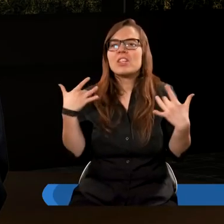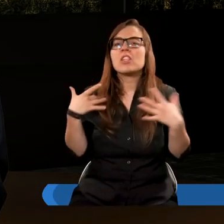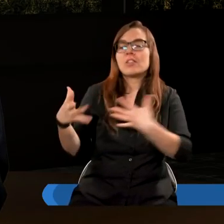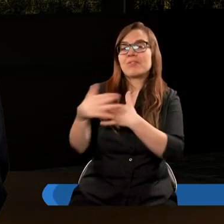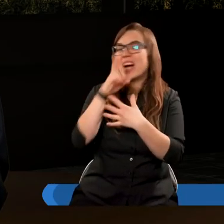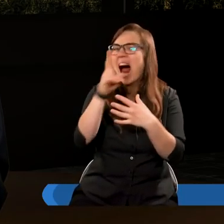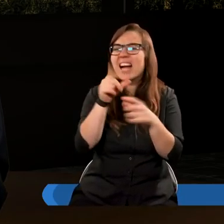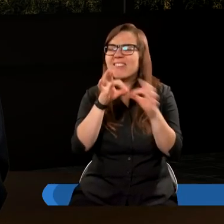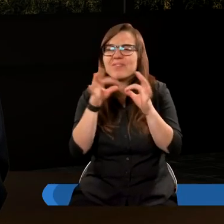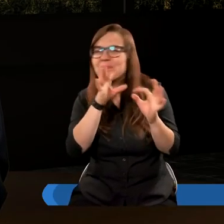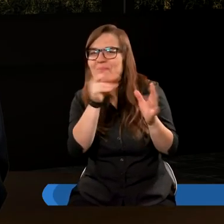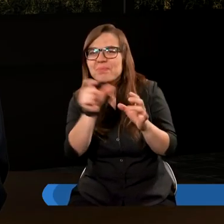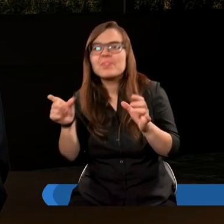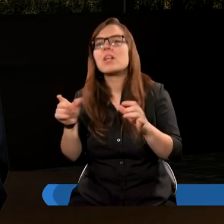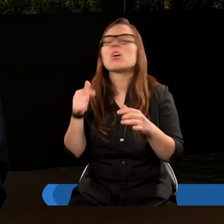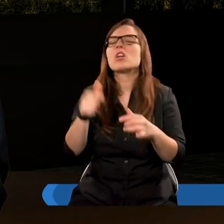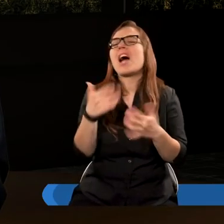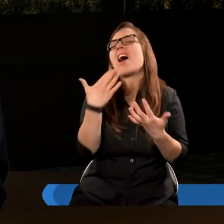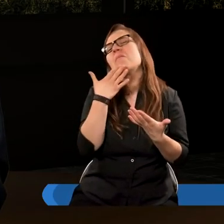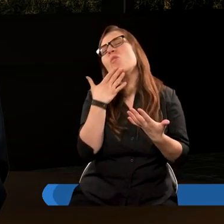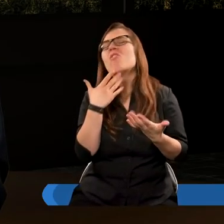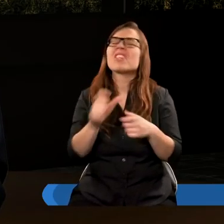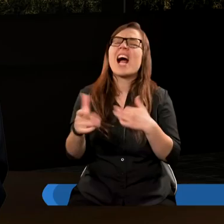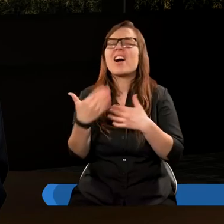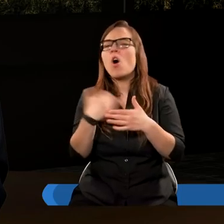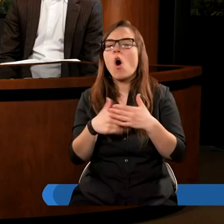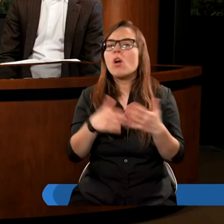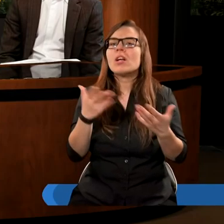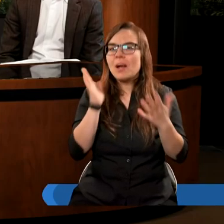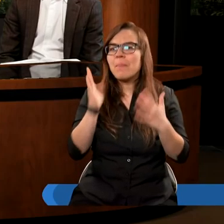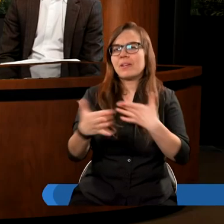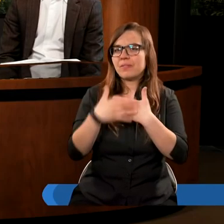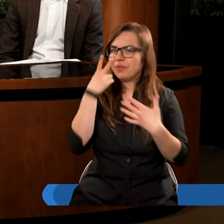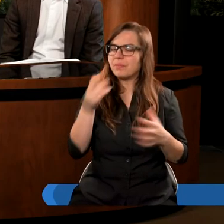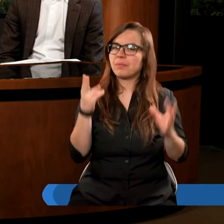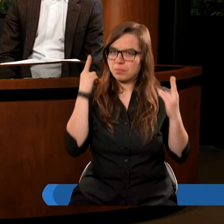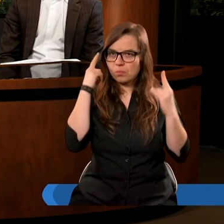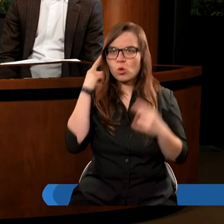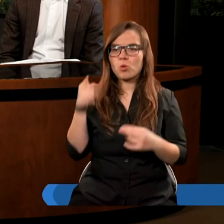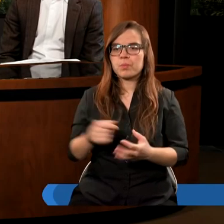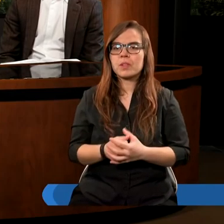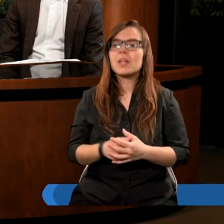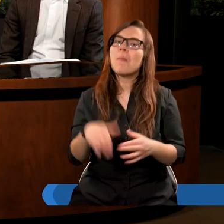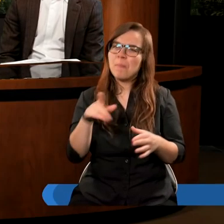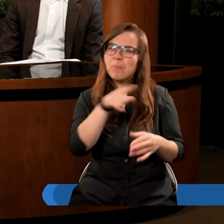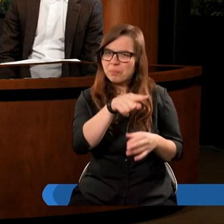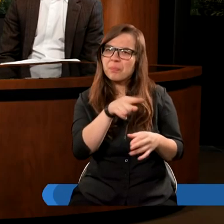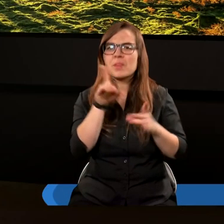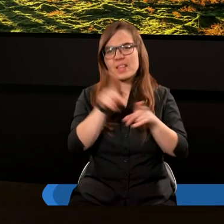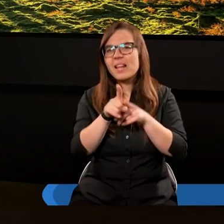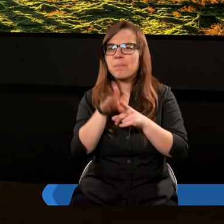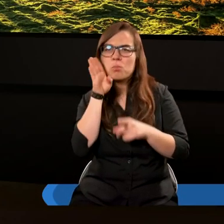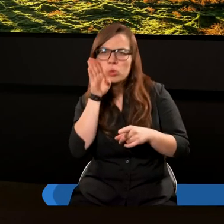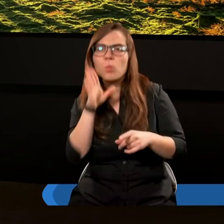każdym wymiarze, to jak tutaj mówić o jakichś czasach końca? Dziękuję za wasze wypowiedzi. Ja miałem bardzo podobne odczucia.